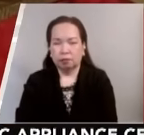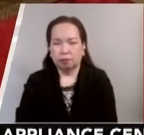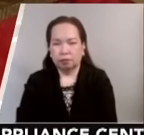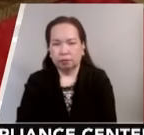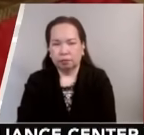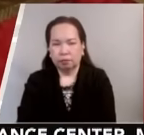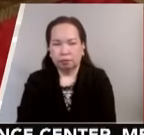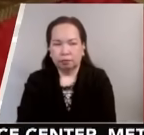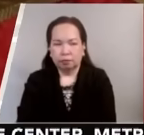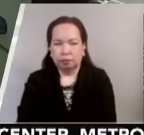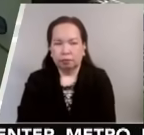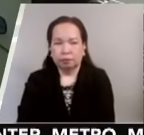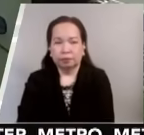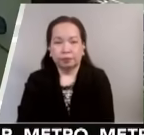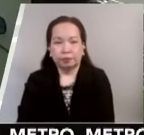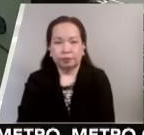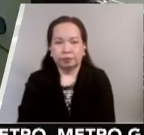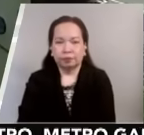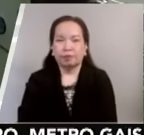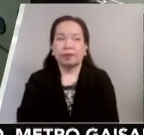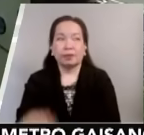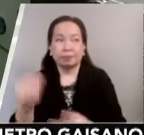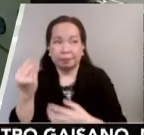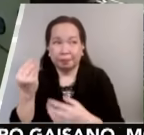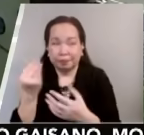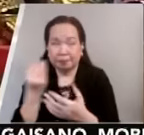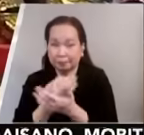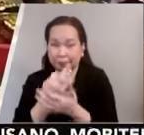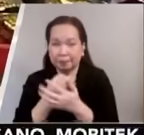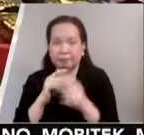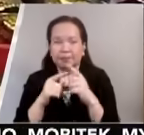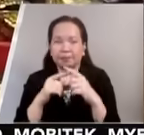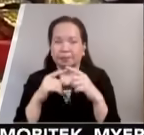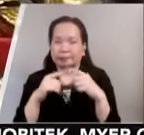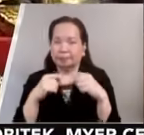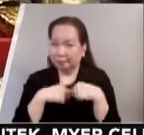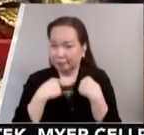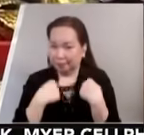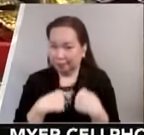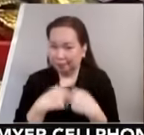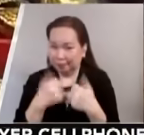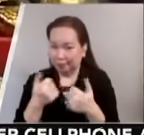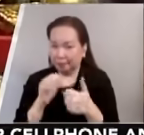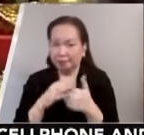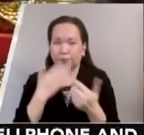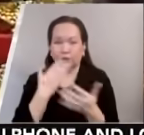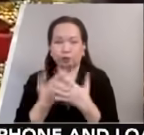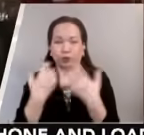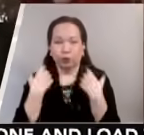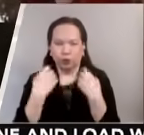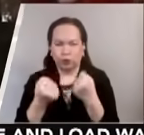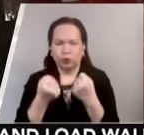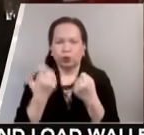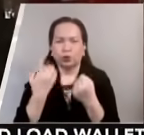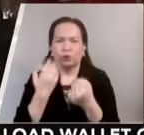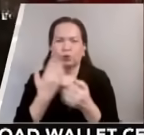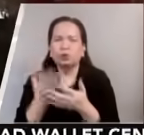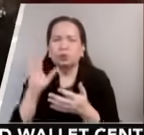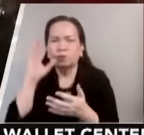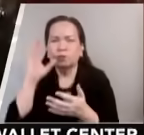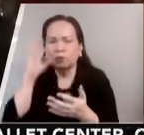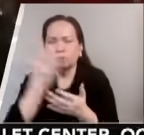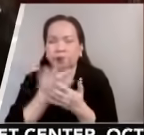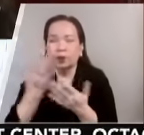malas more money love life at good health ilan lang yan sa mga hiling ng mga bumibili ng pampaswerte sa Binondo